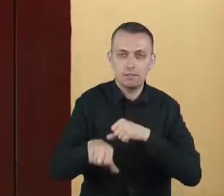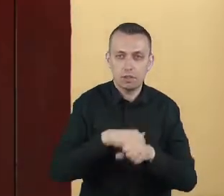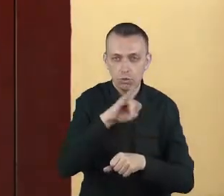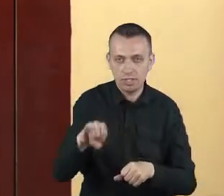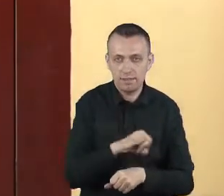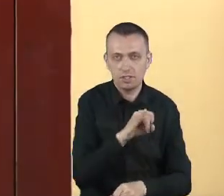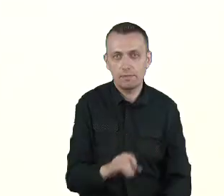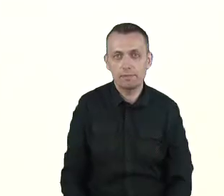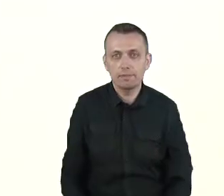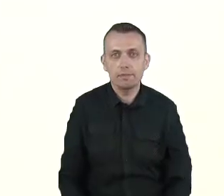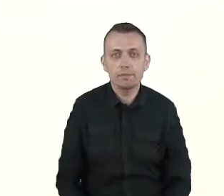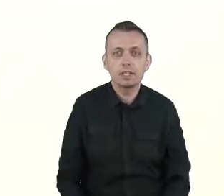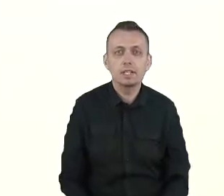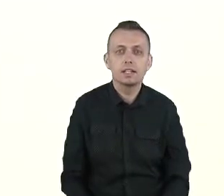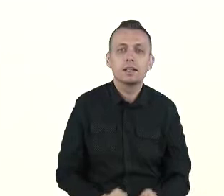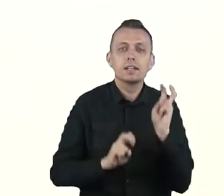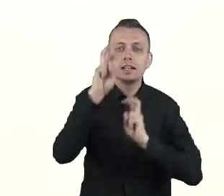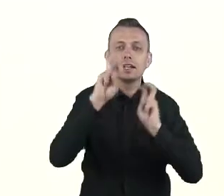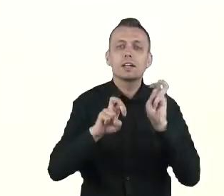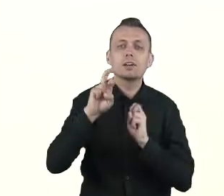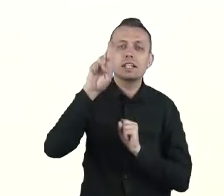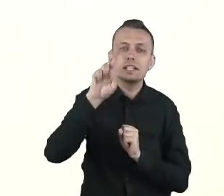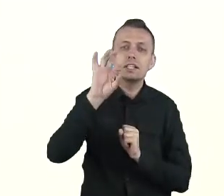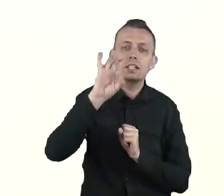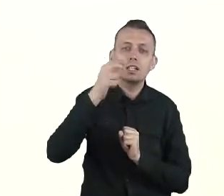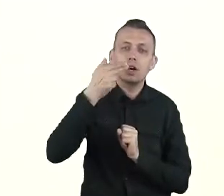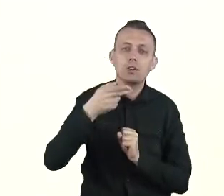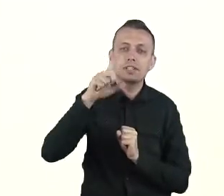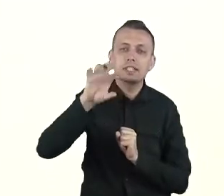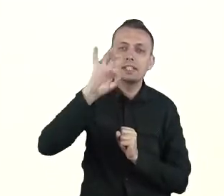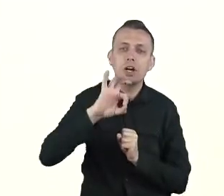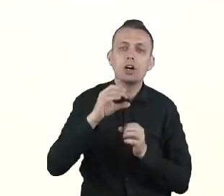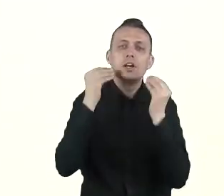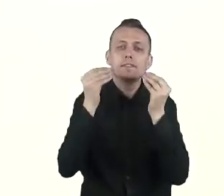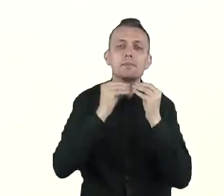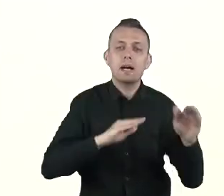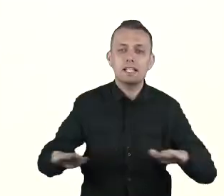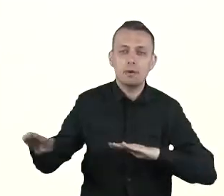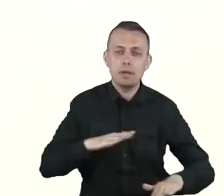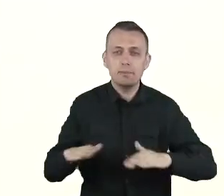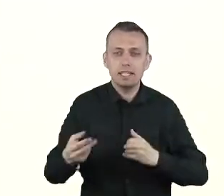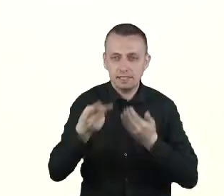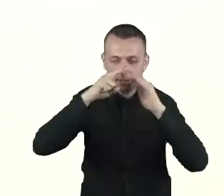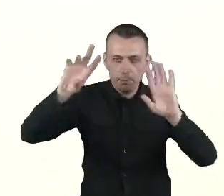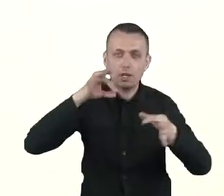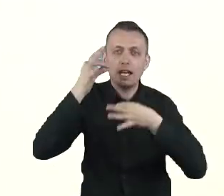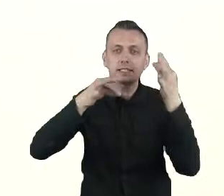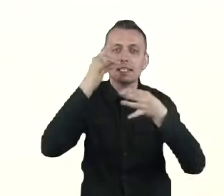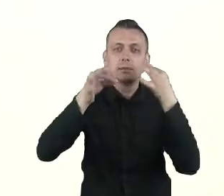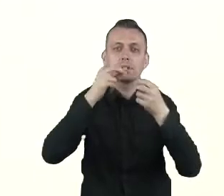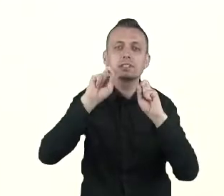Królak. Klimatyczny hotel Rondo to wspaniałe miejsce na wyjątkowe koncerty. Najbliższe muzyczne spotkanie